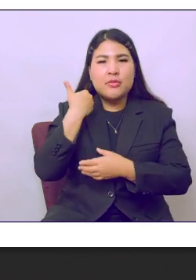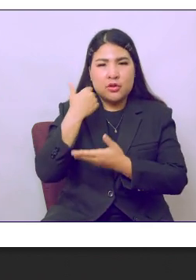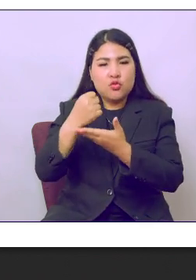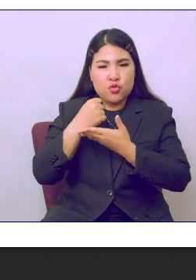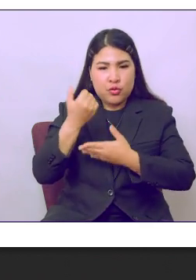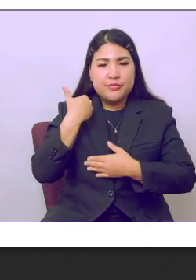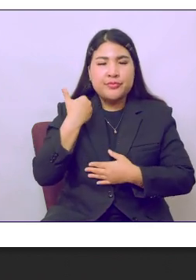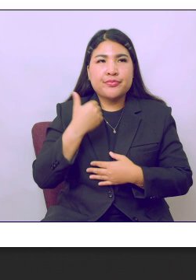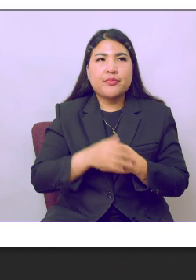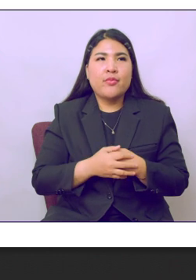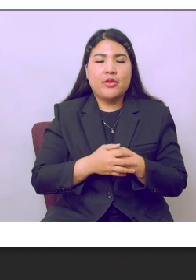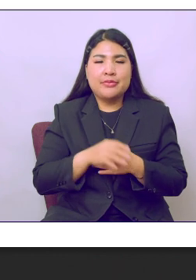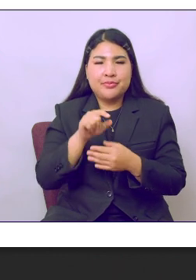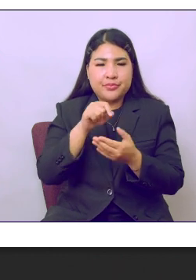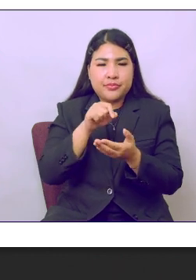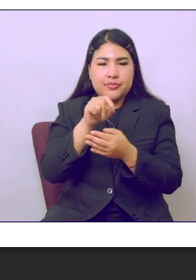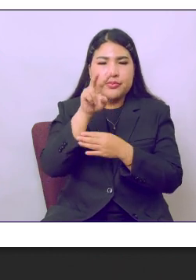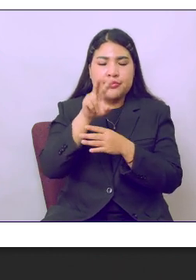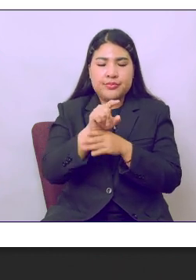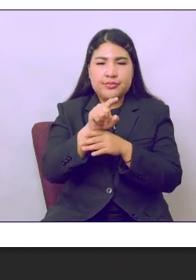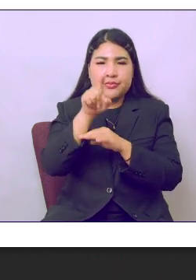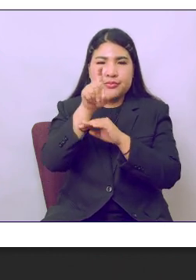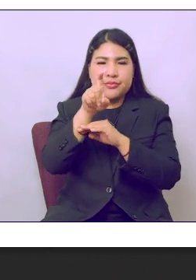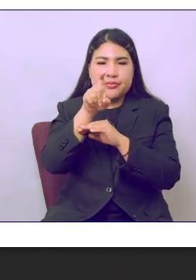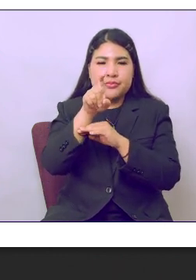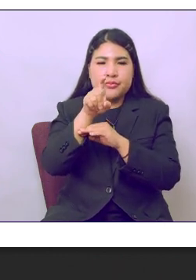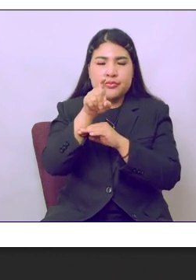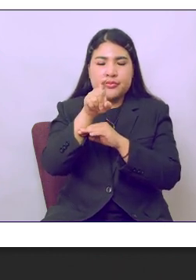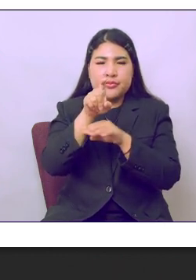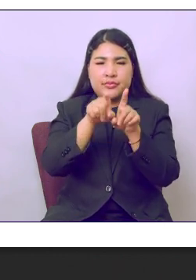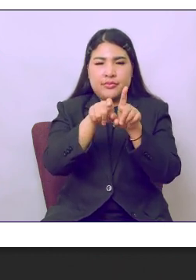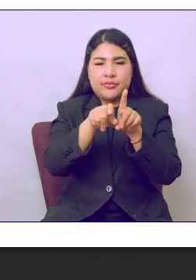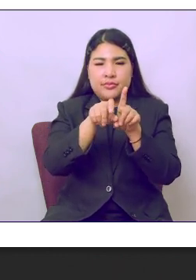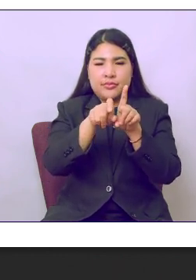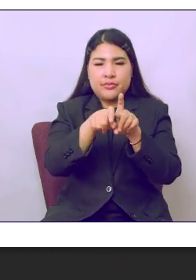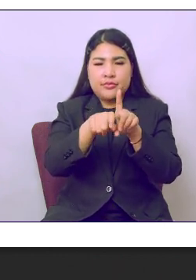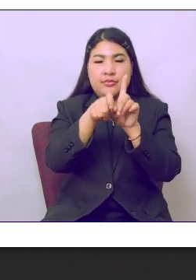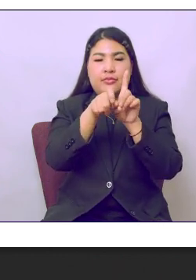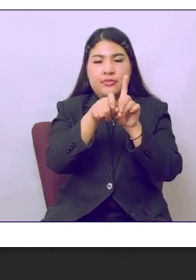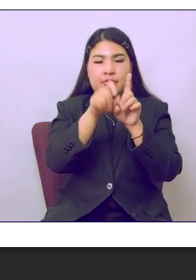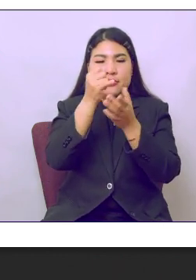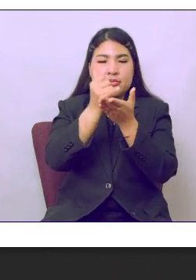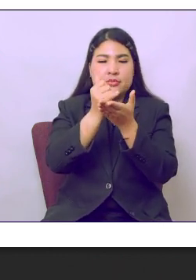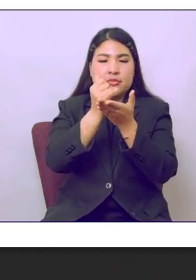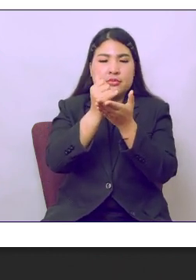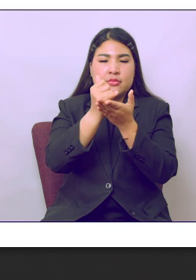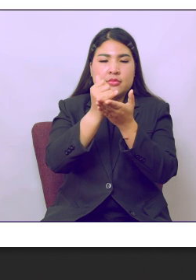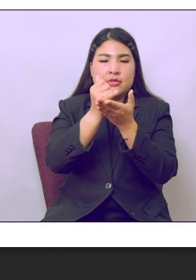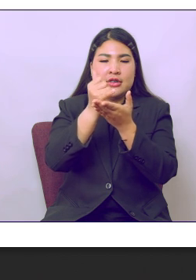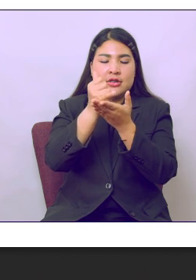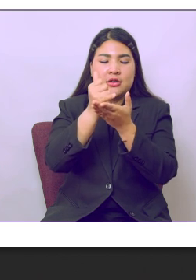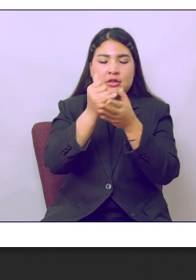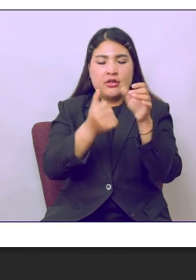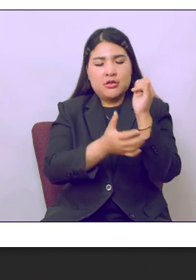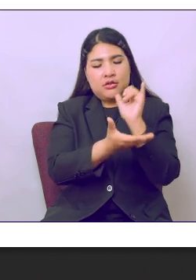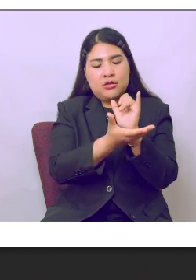ว่าให้เค้าเนี่ยนะครับยกขาขึ้นข้างนึงนะครับแล้วก็ยกก้นรอยนิดนึงแล้วก็เอาลงแล้วก็ขึ้นนะครับ